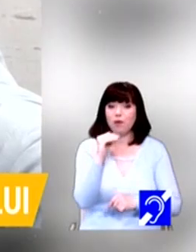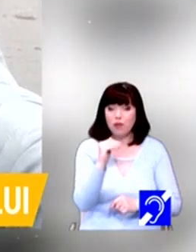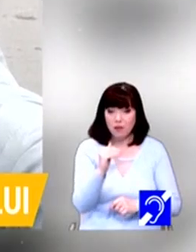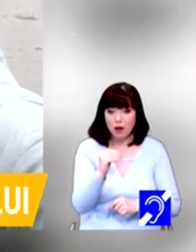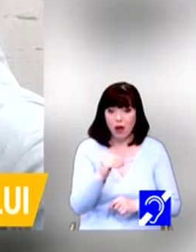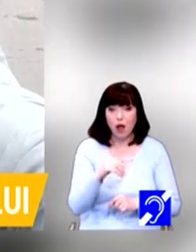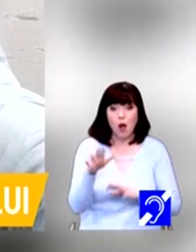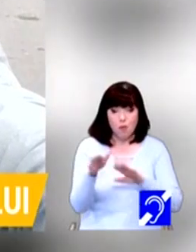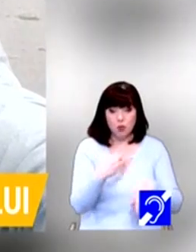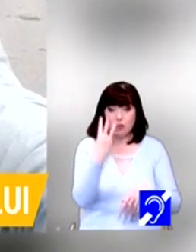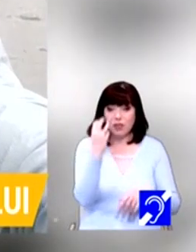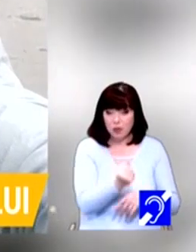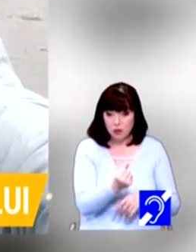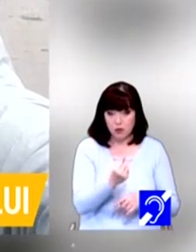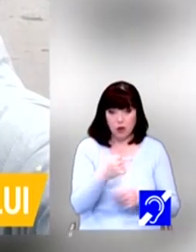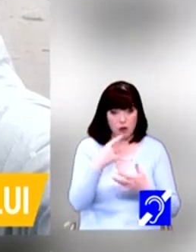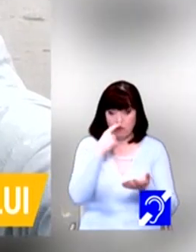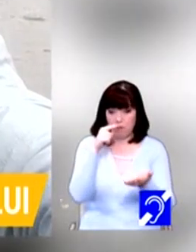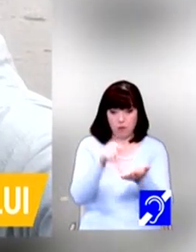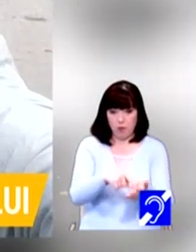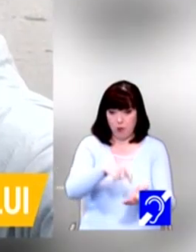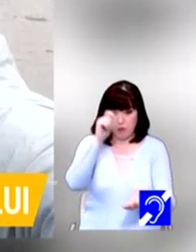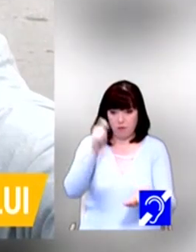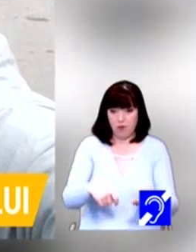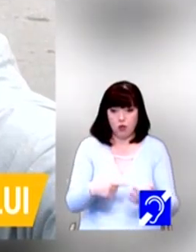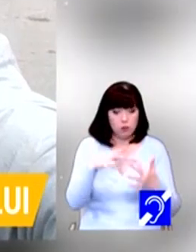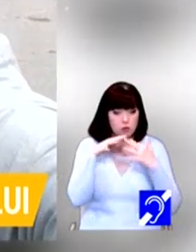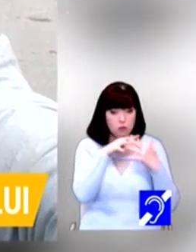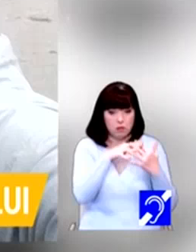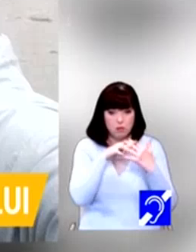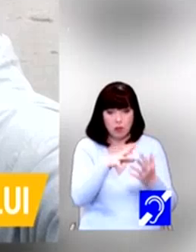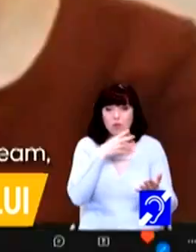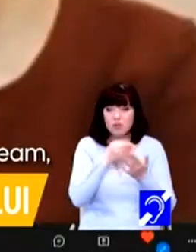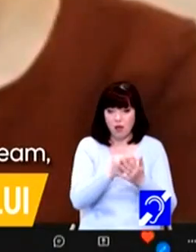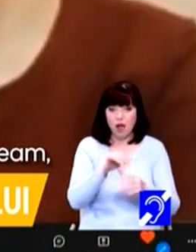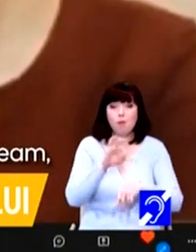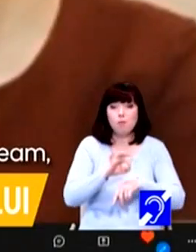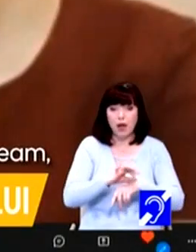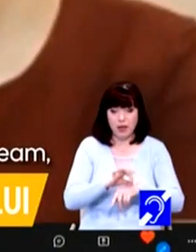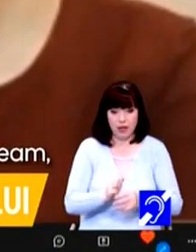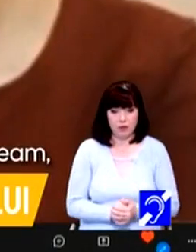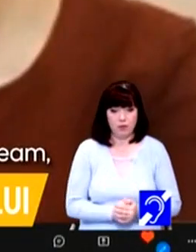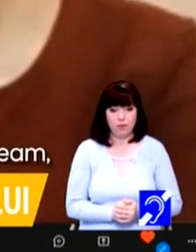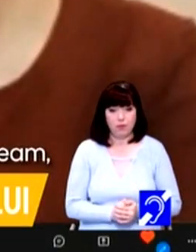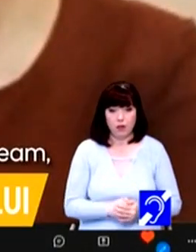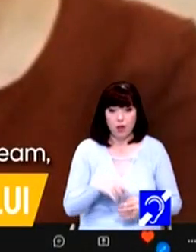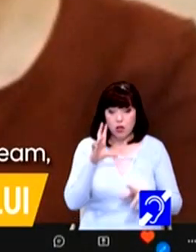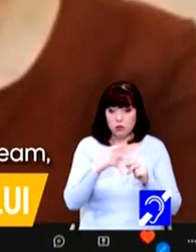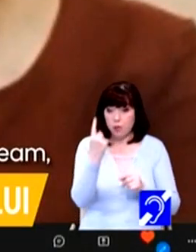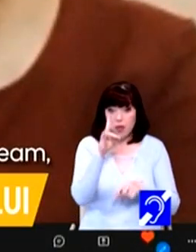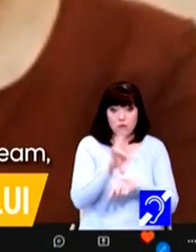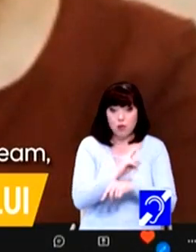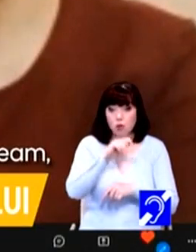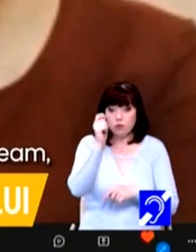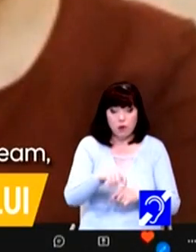După aproape 3 săptămâni, s-a pomenit în plin război și într-o luptă cu boala nemiloasă. Prima noapte de război, spunem așa,